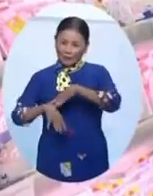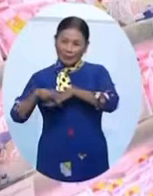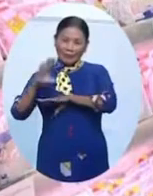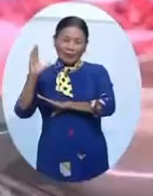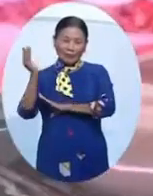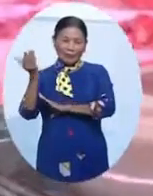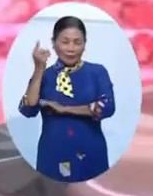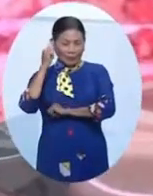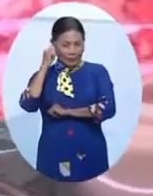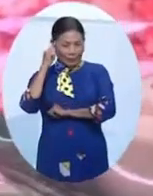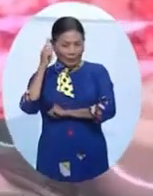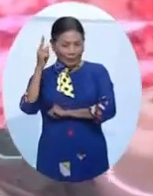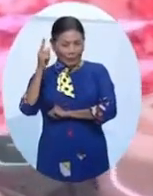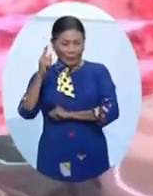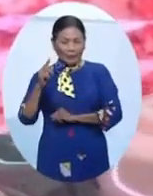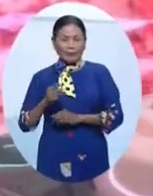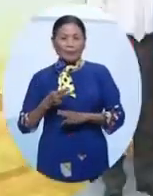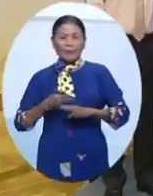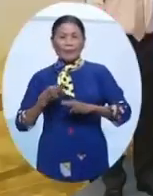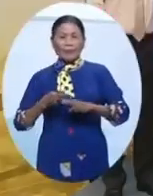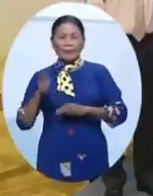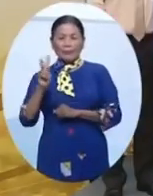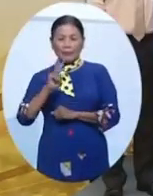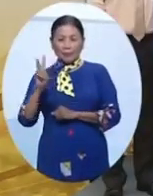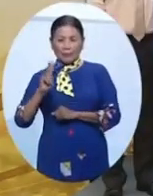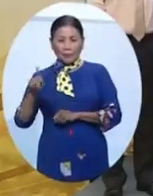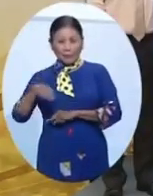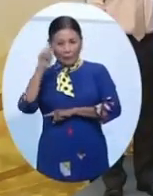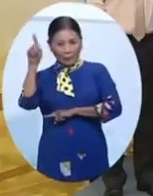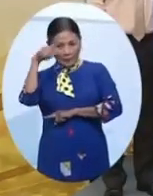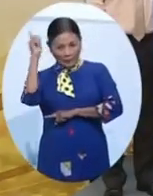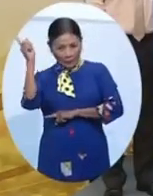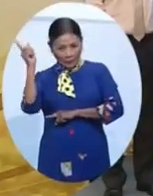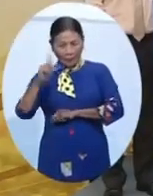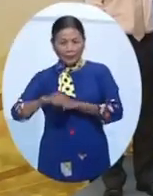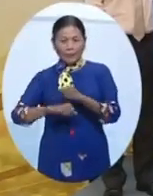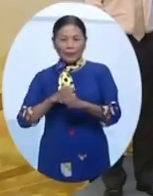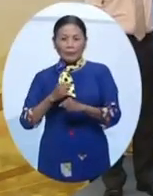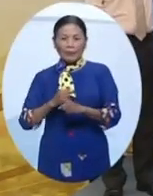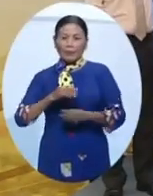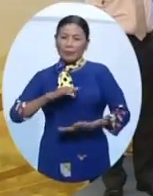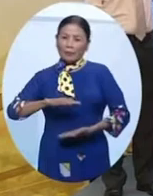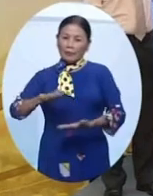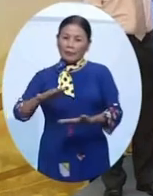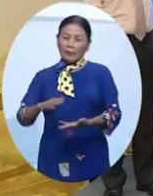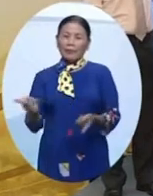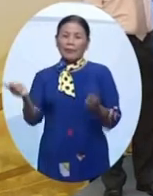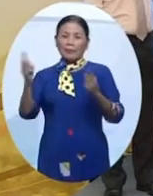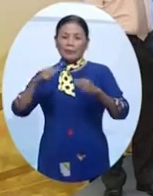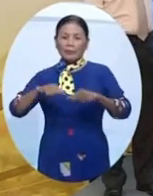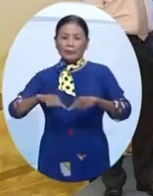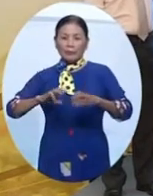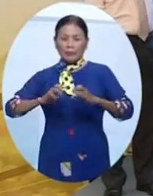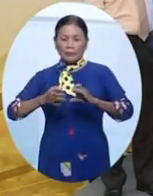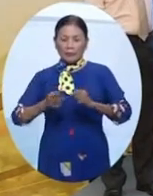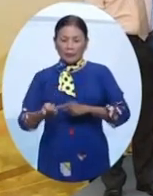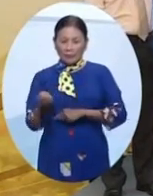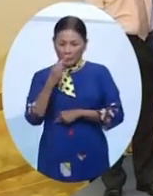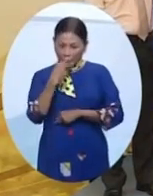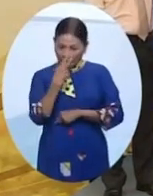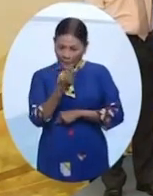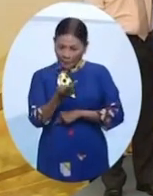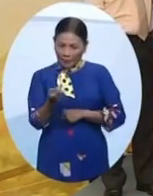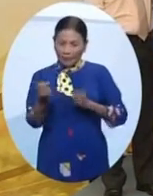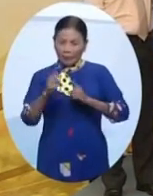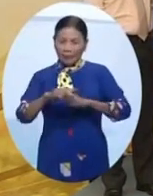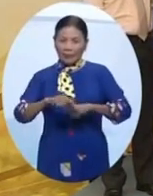kiến, giải thưởng thương hiệu vàng thành phố Hồ Chí Minh sẽ được tổ chức thường niên và trao giải đầu mỗi năm, như là dịp để doanh nghiệp nhìn lại thành quả sau một năm.